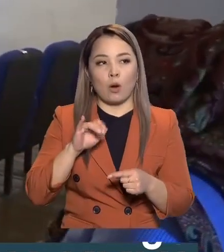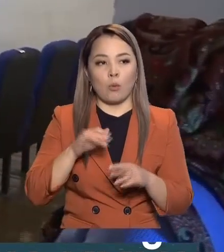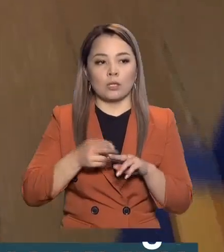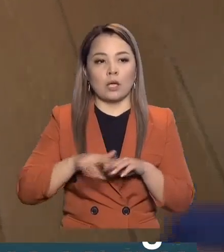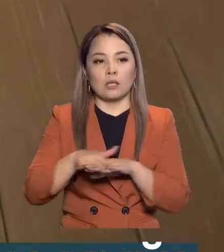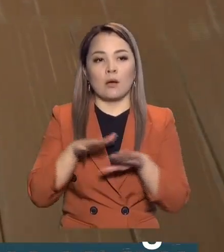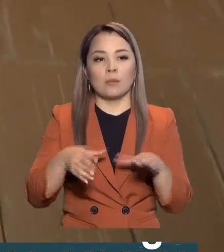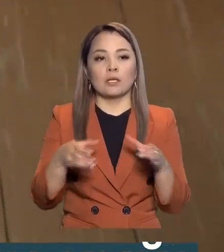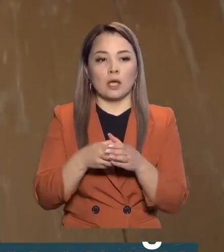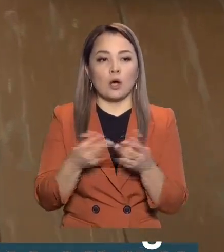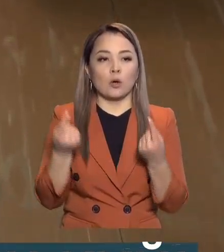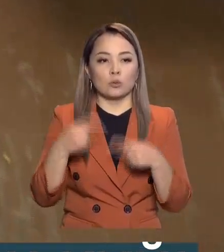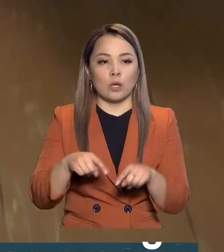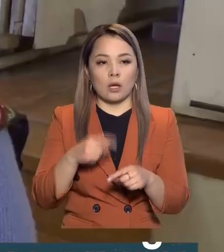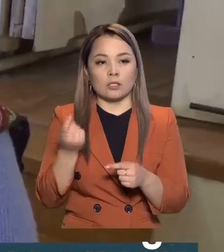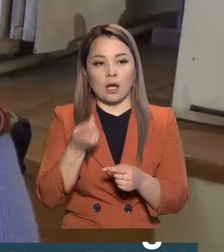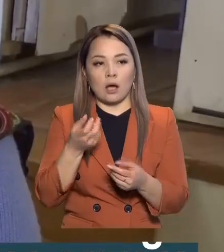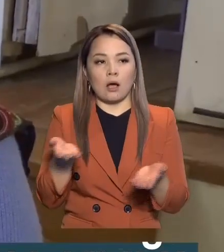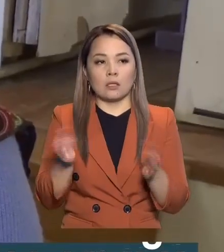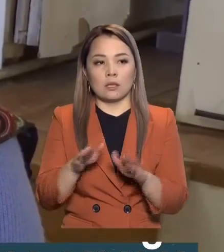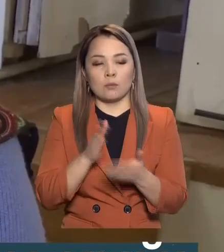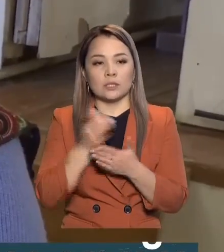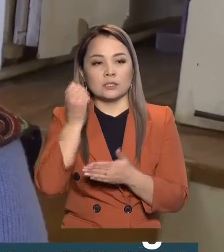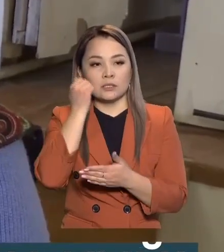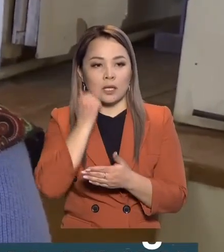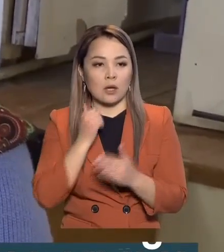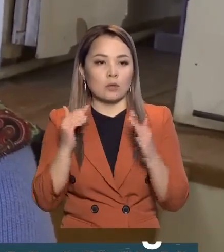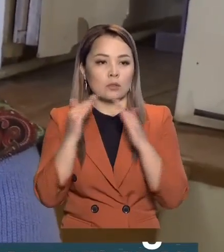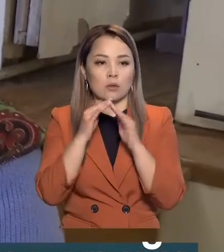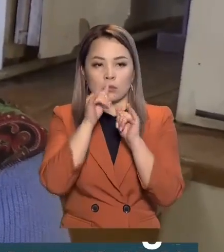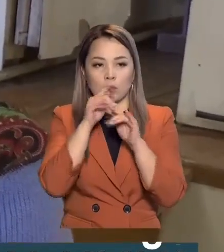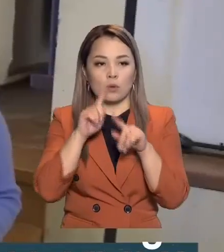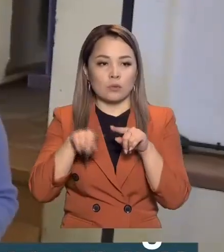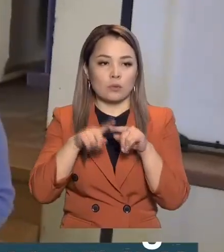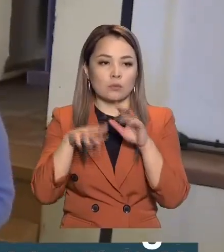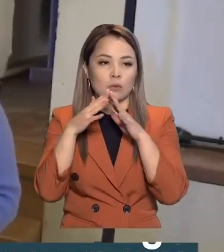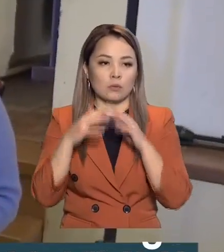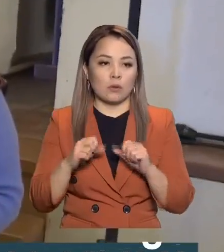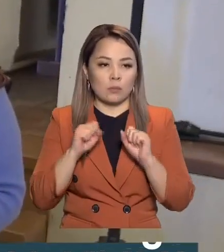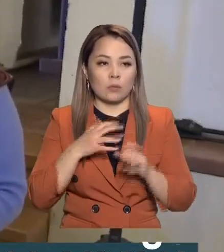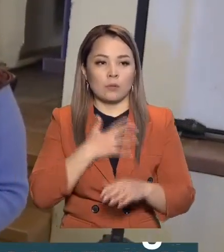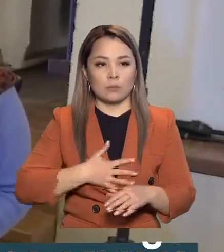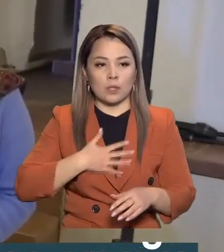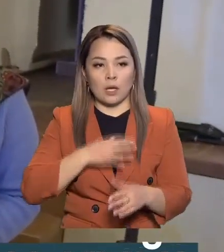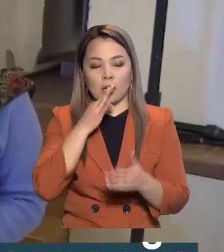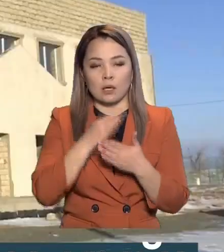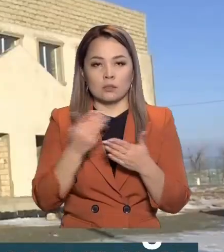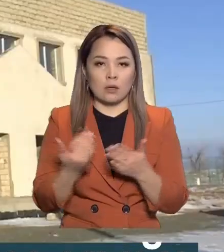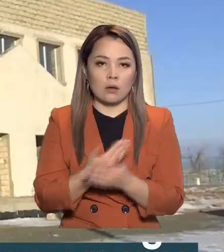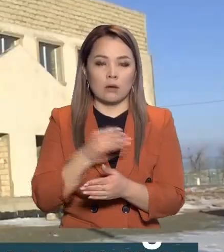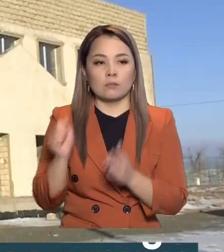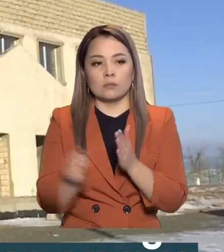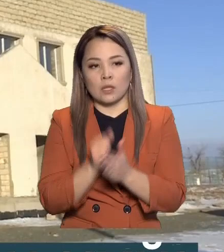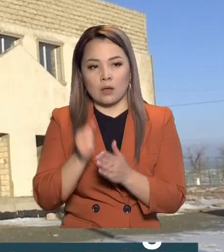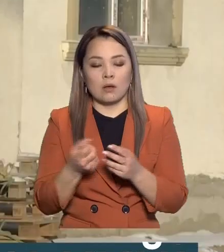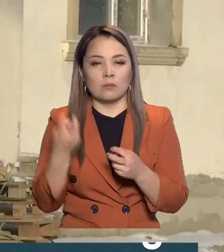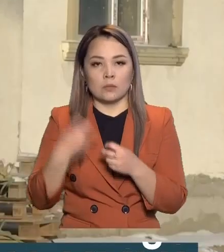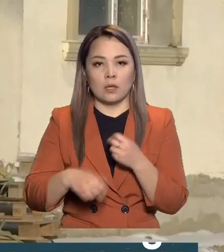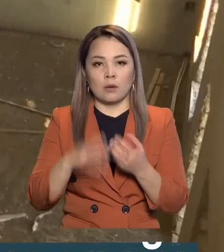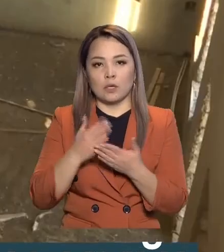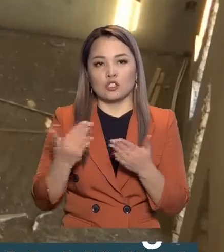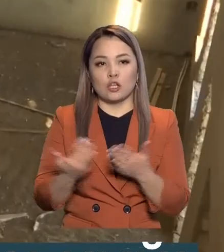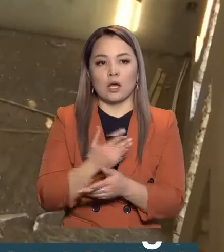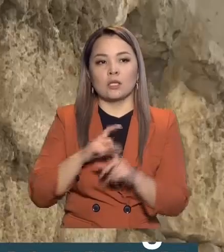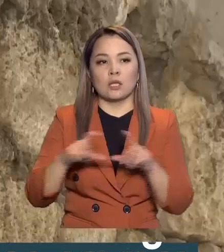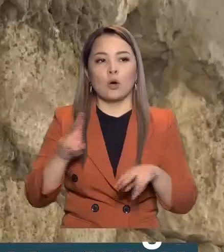үйі құлаудың азақ алдында тұр. Ескі болғаннан кейін тұрмайды ғой. Тұрмайды. Майладық қой, бәрі қайтадан құлап жатыр. Ал жаңа